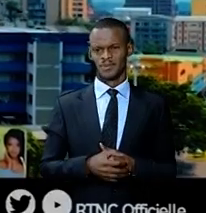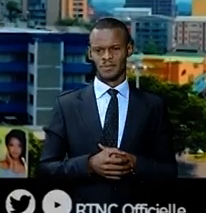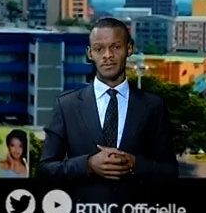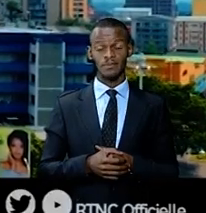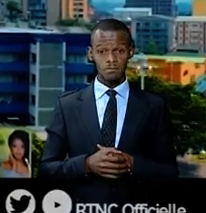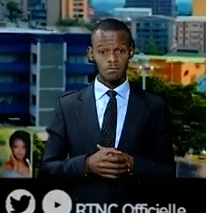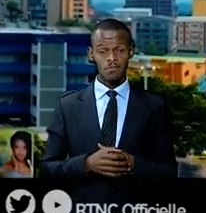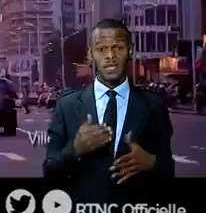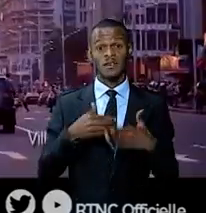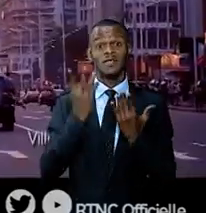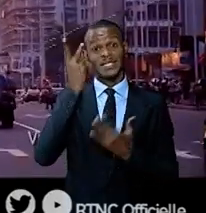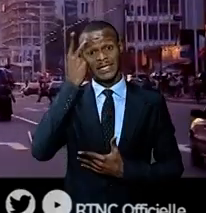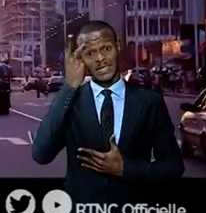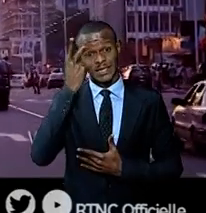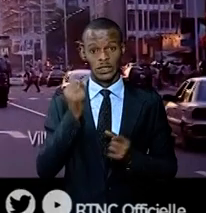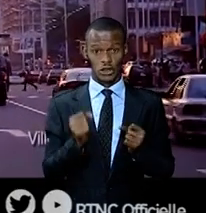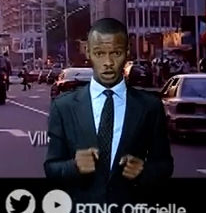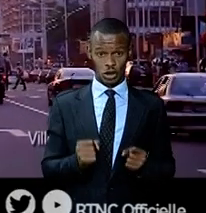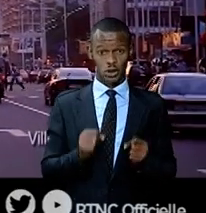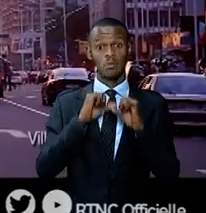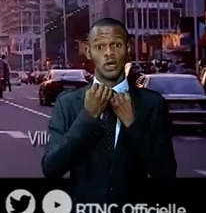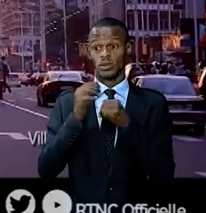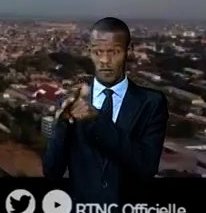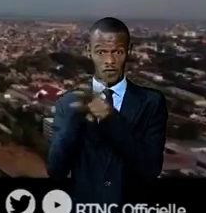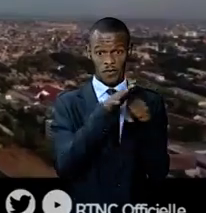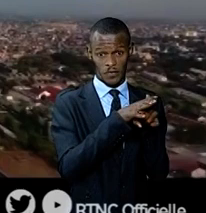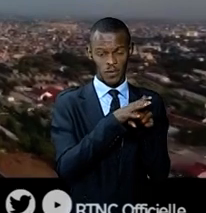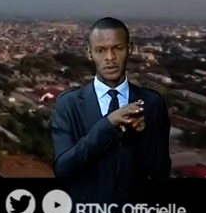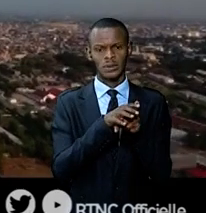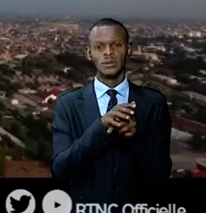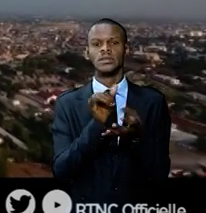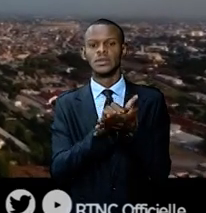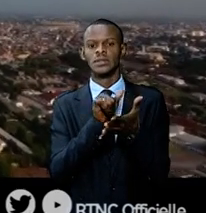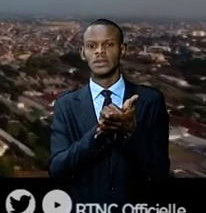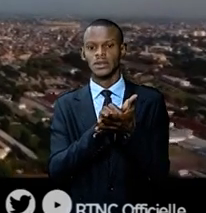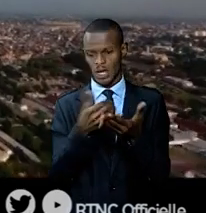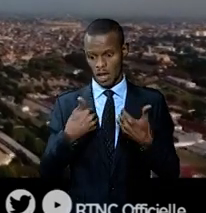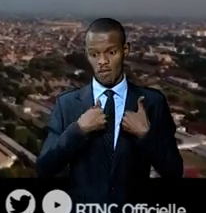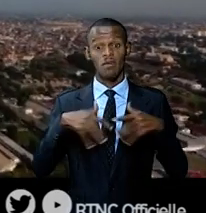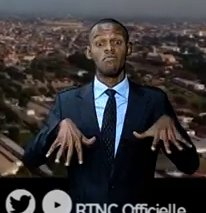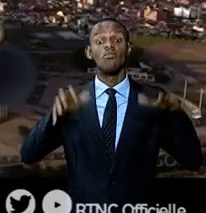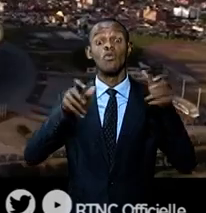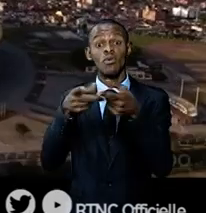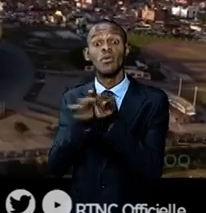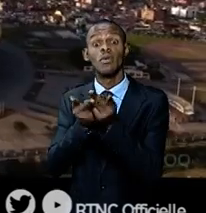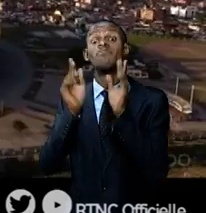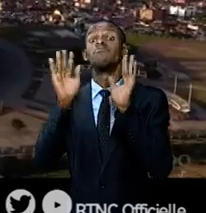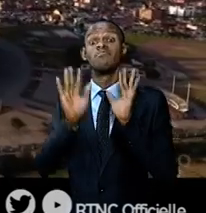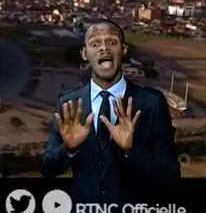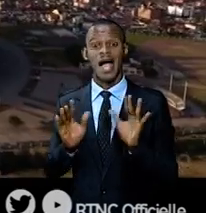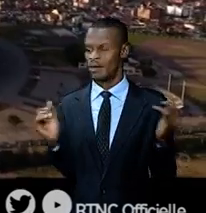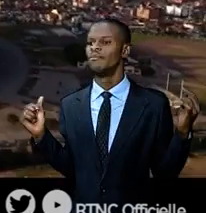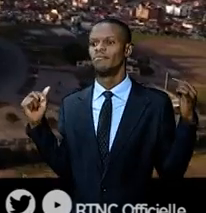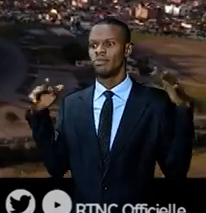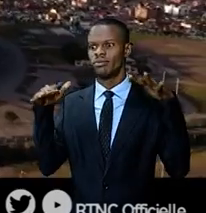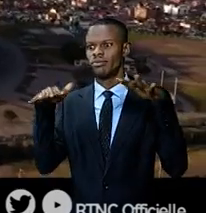ville de Kinshasa, siège des institutions, est un centre touristique par excellence. Elle représente une forte concentration de sites et